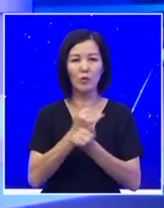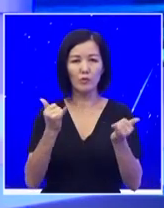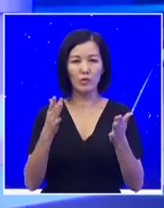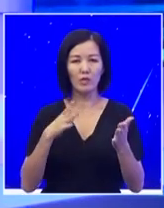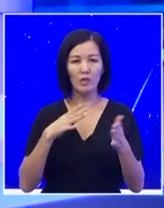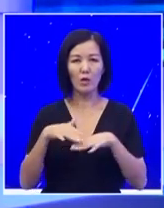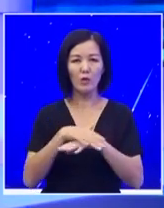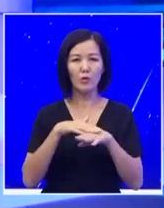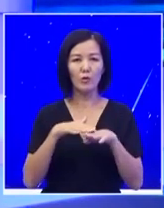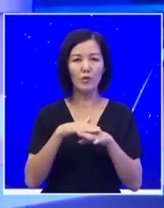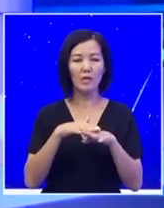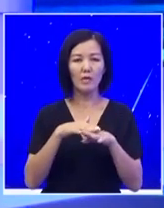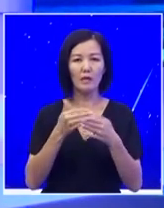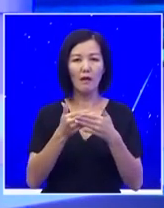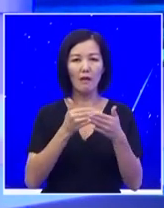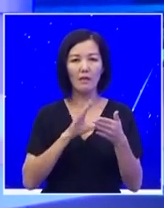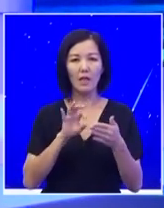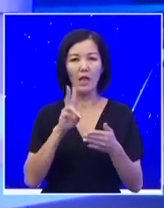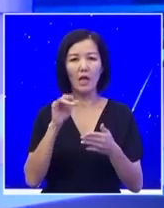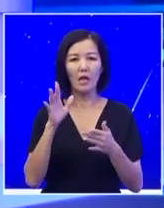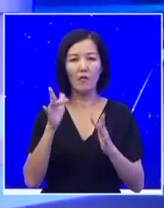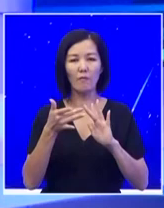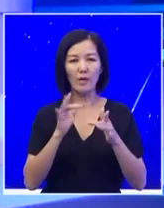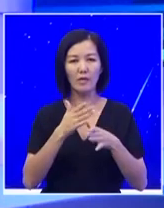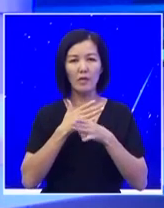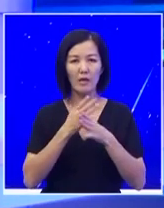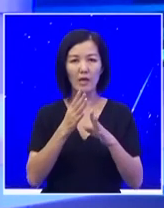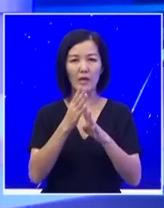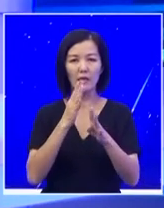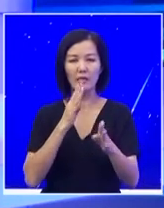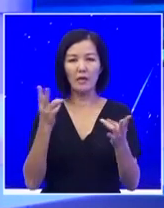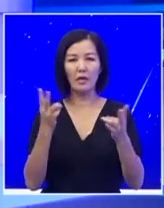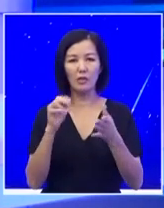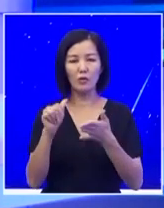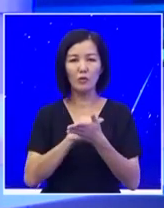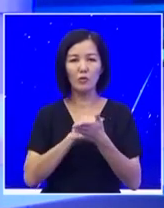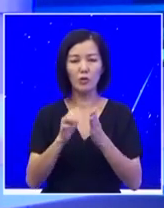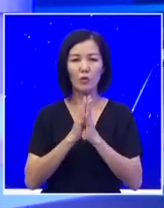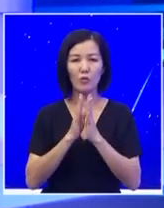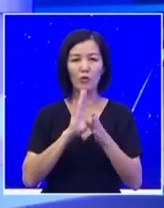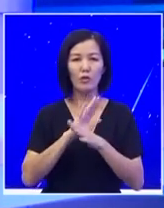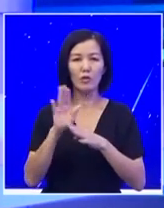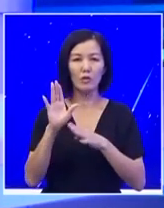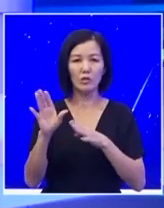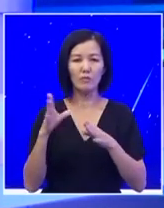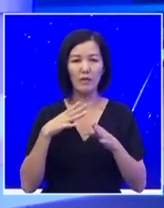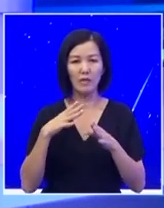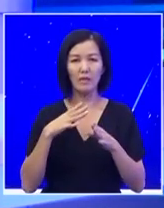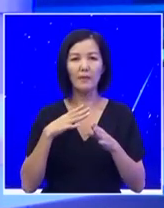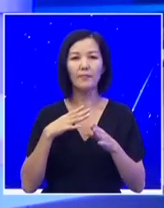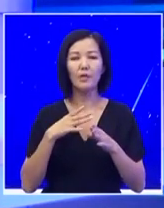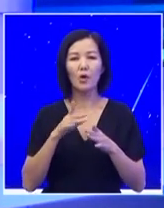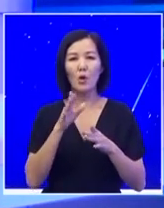форматта көрсетеді. Мұнда тұрғындар алдын ала ЭГОВ порталы арқылы кезек алып, қажетті құжатқа өтініш білдіреді. Тиімді тәсілмен